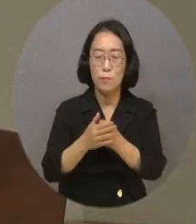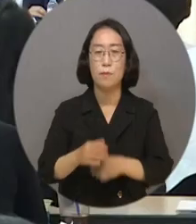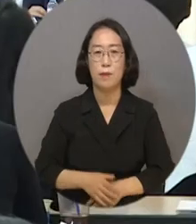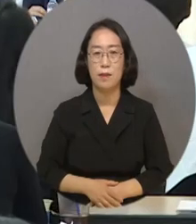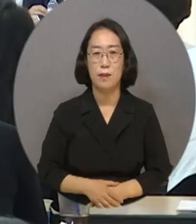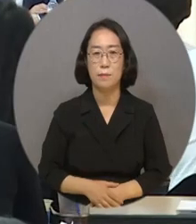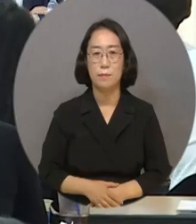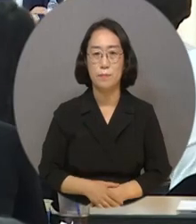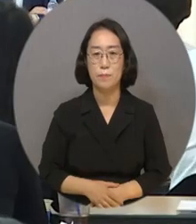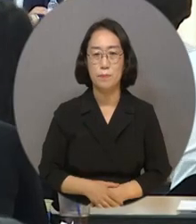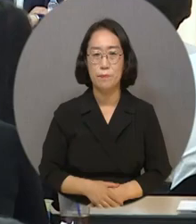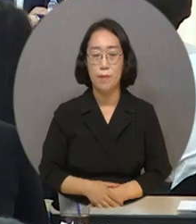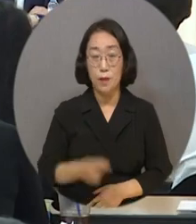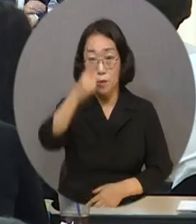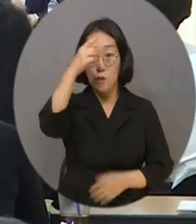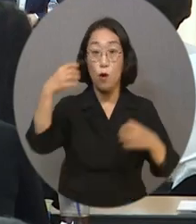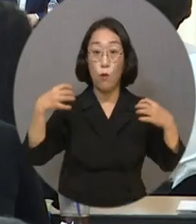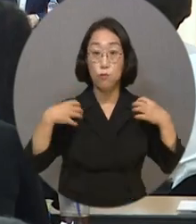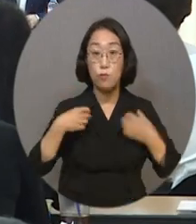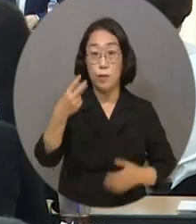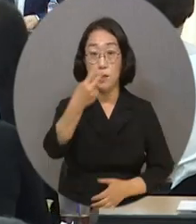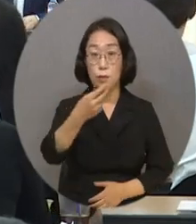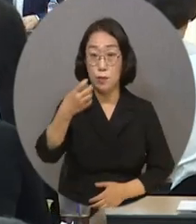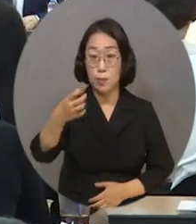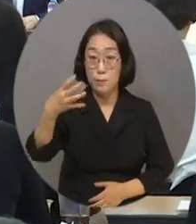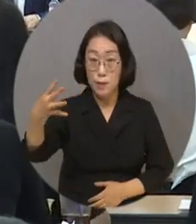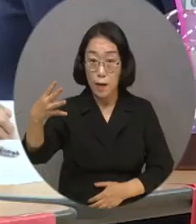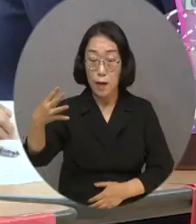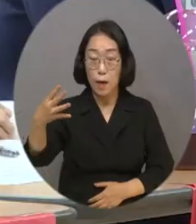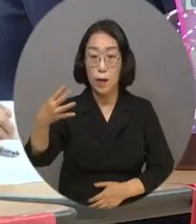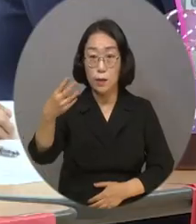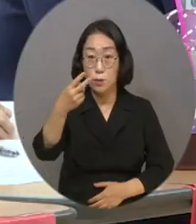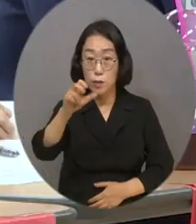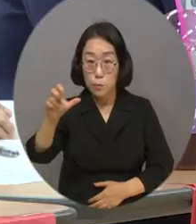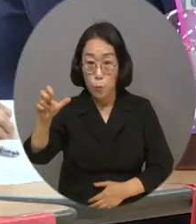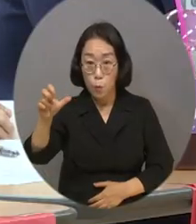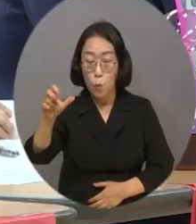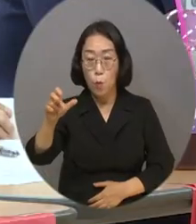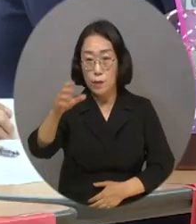때문에요. 정부는 2024년과 2025년 시범